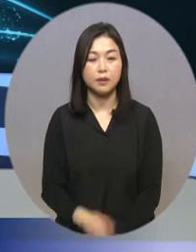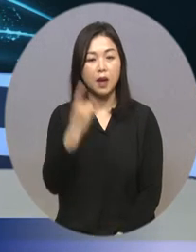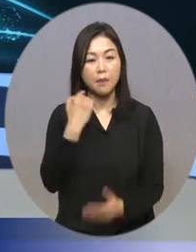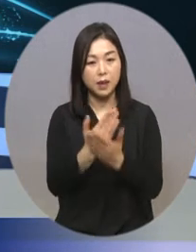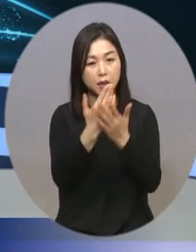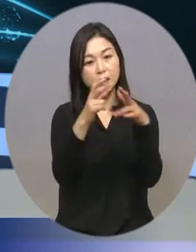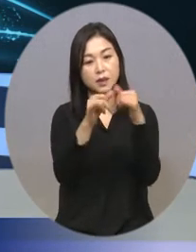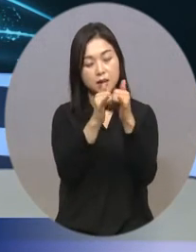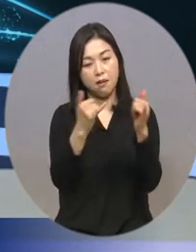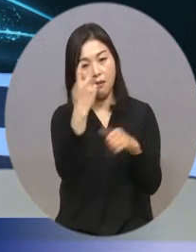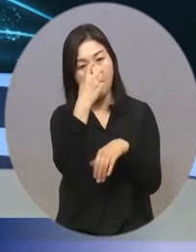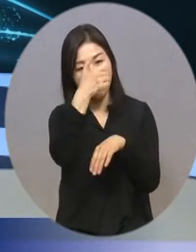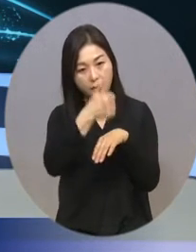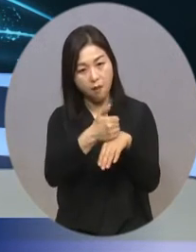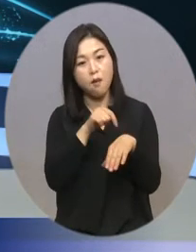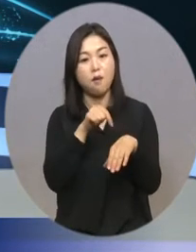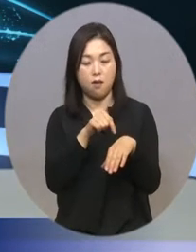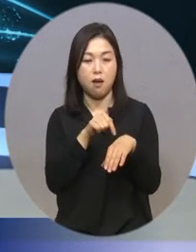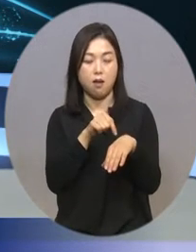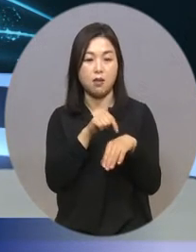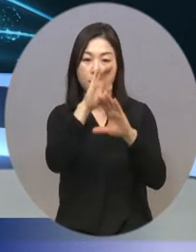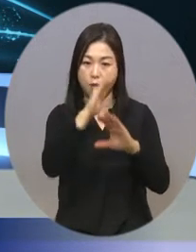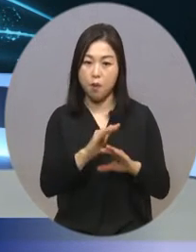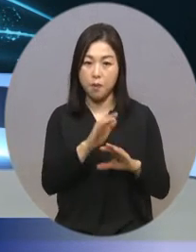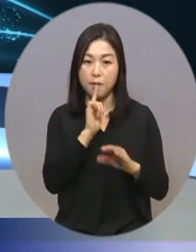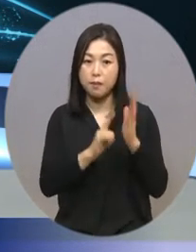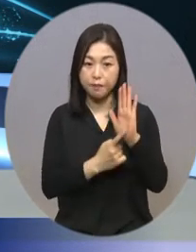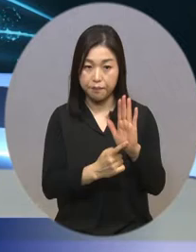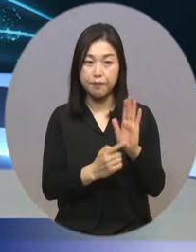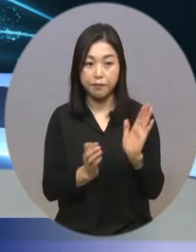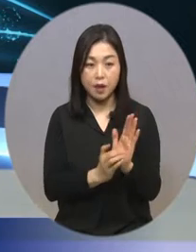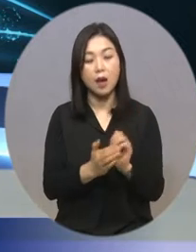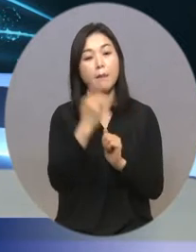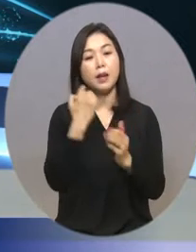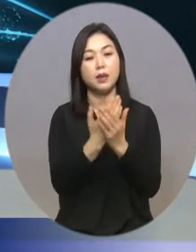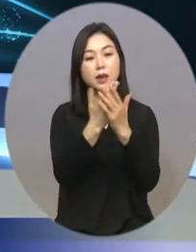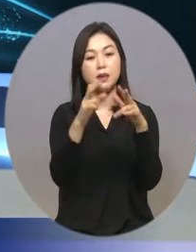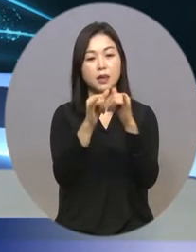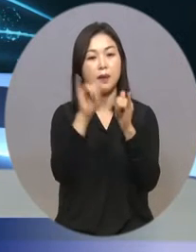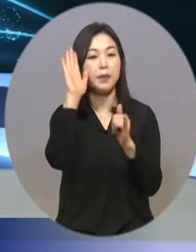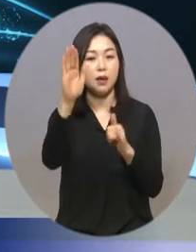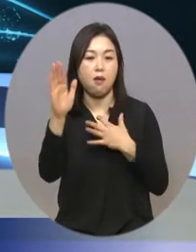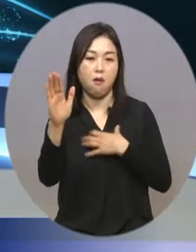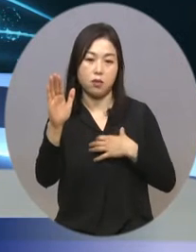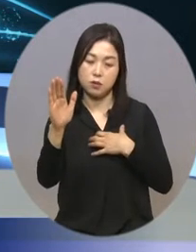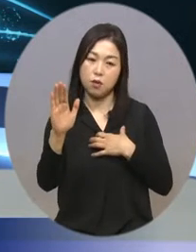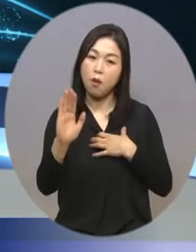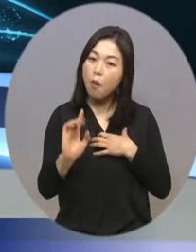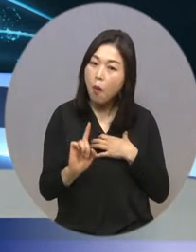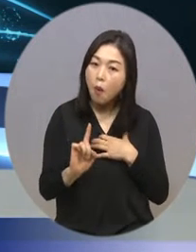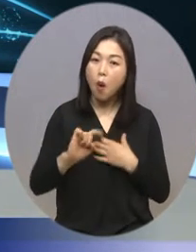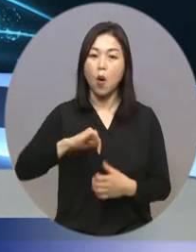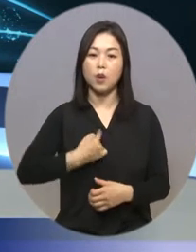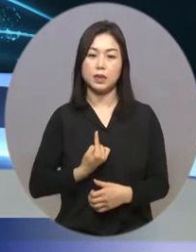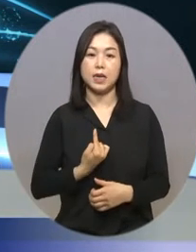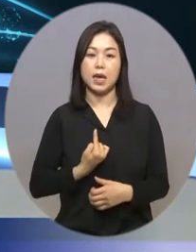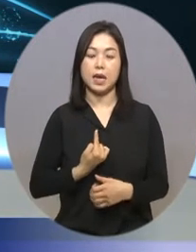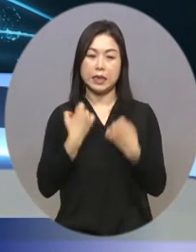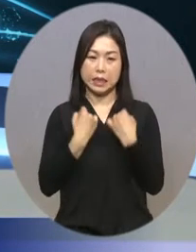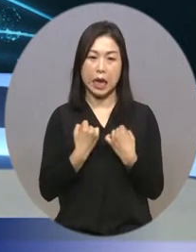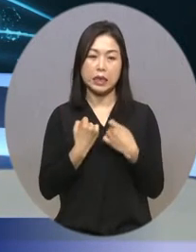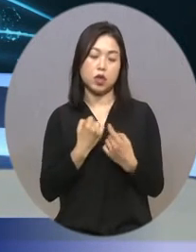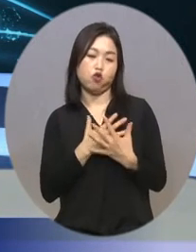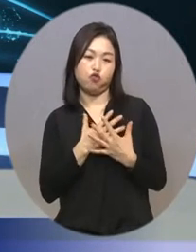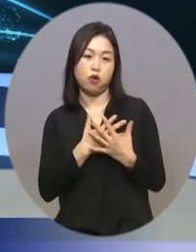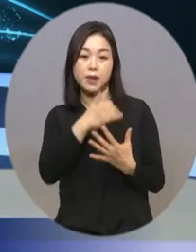앞서 발달장애인 실제 조사 결과 전해드렸는데요 발달장애인이 갖는 미래에 대한 걱정 중 혼자 남겨진다는 두려움에